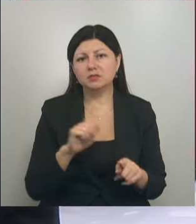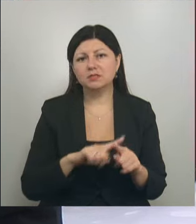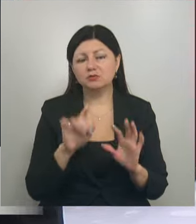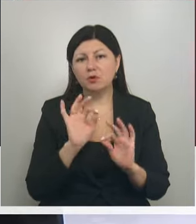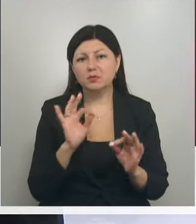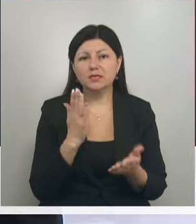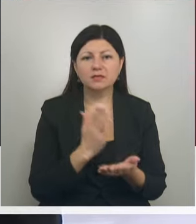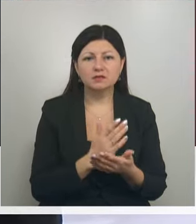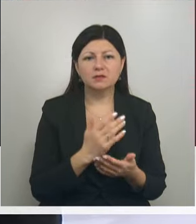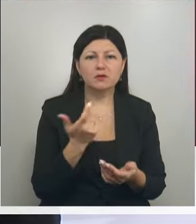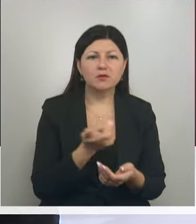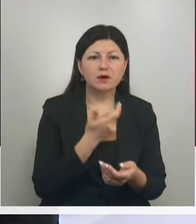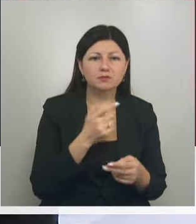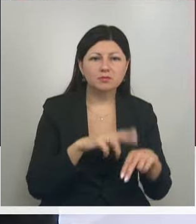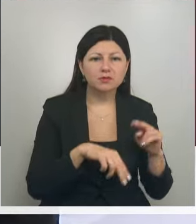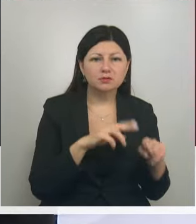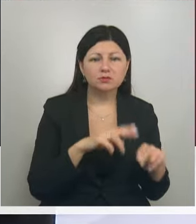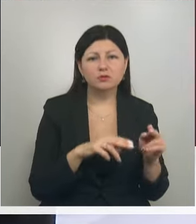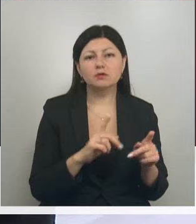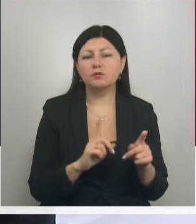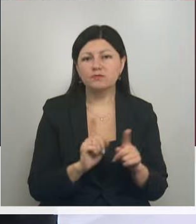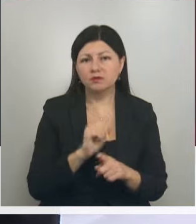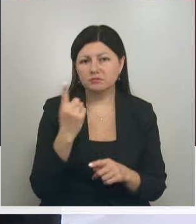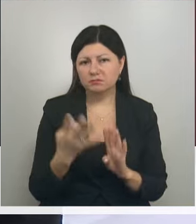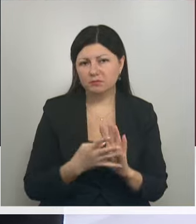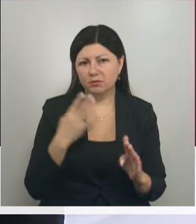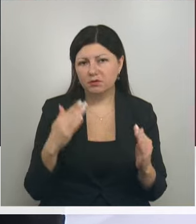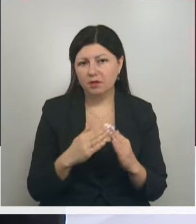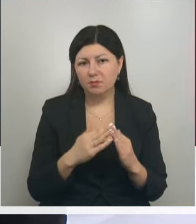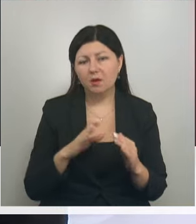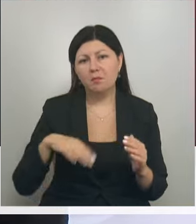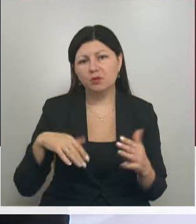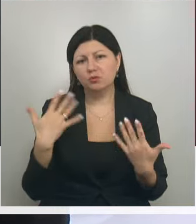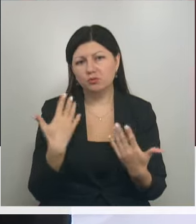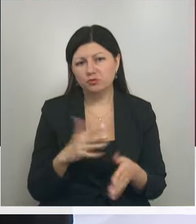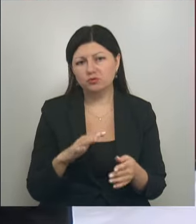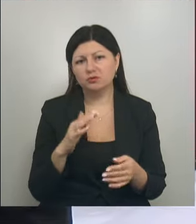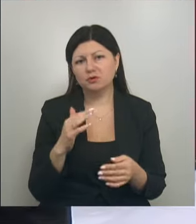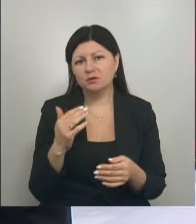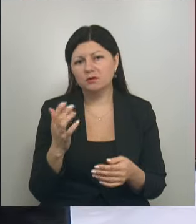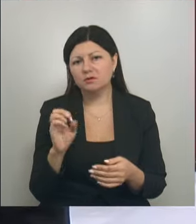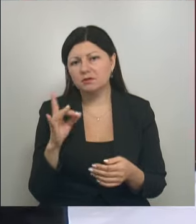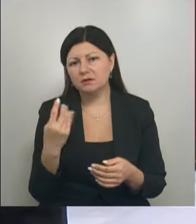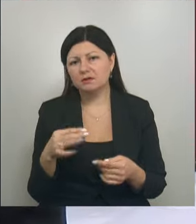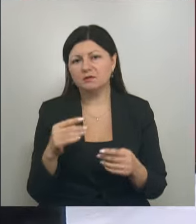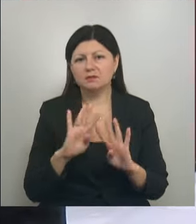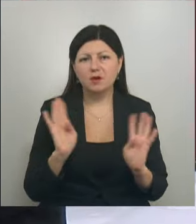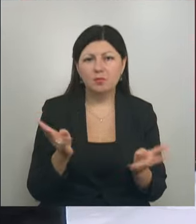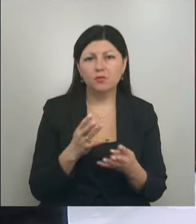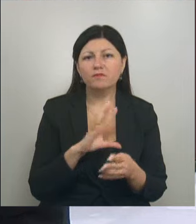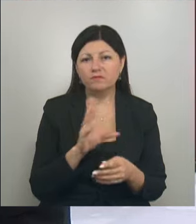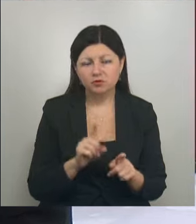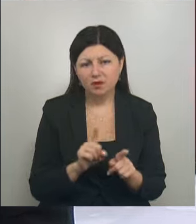есть и хозпостройки повреждены, что сначала домовладение, потом хозпостройки, заборы. И ну, все равно все